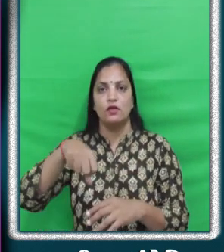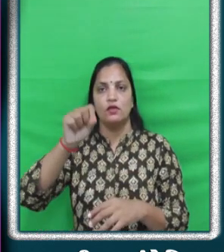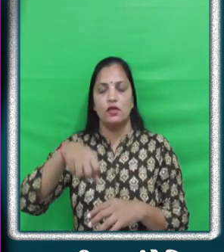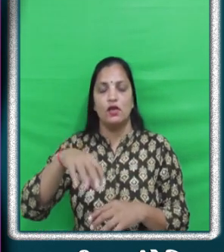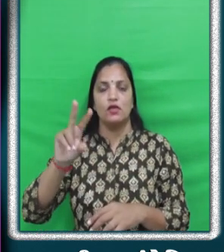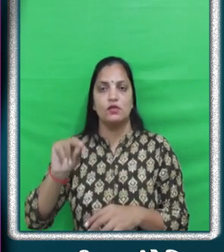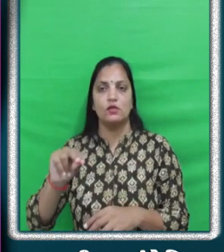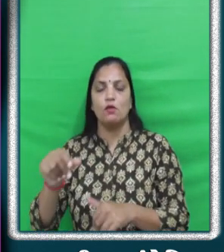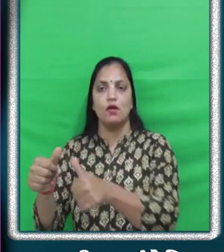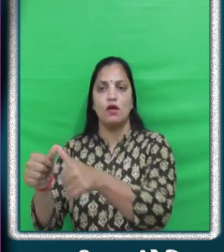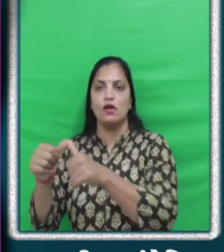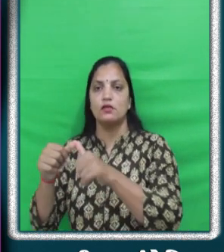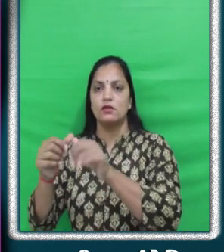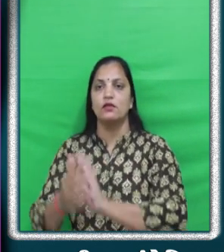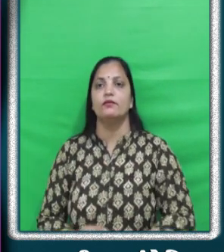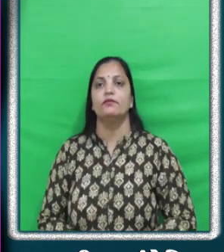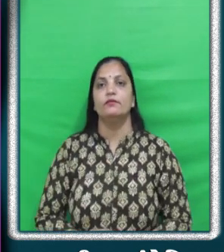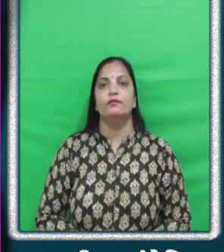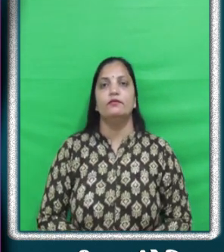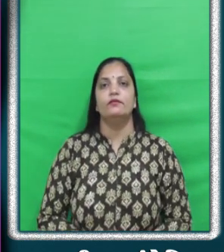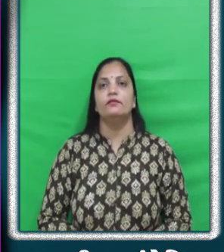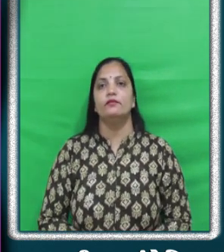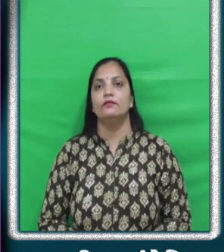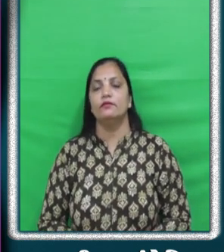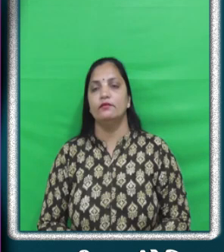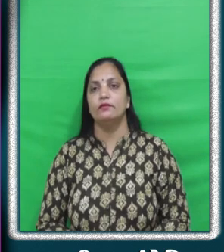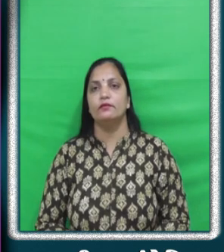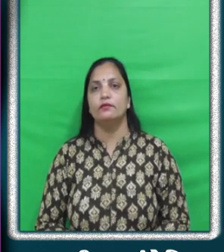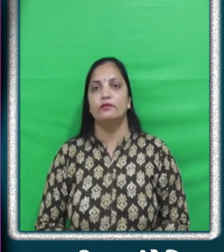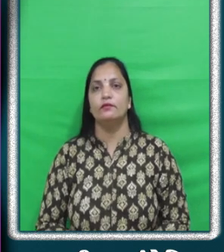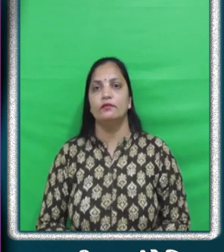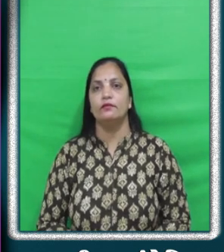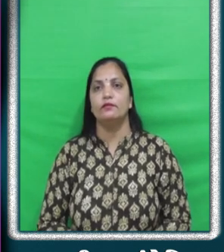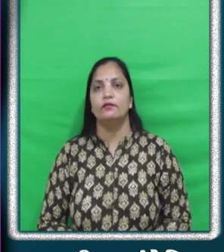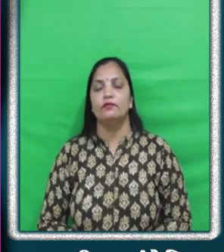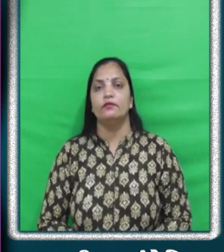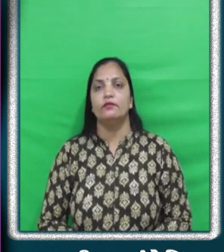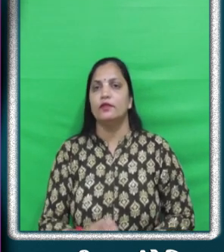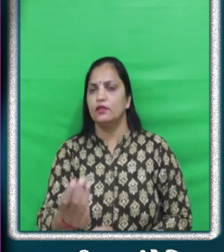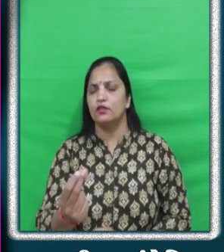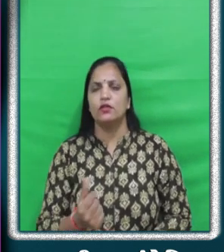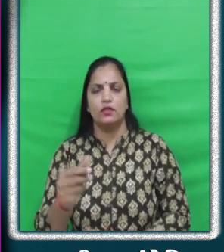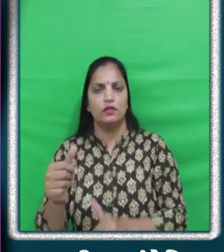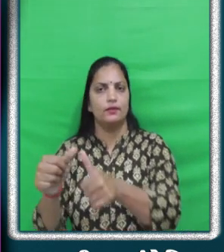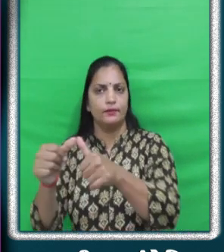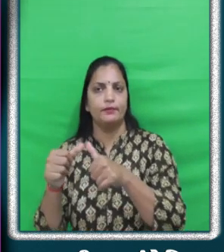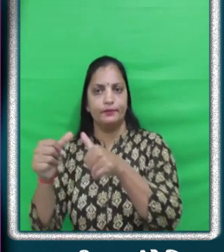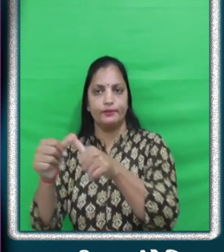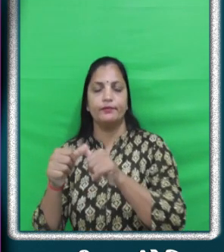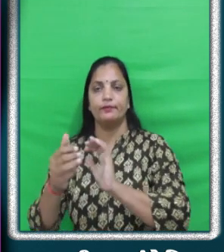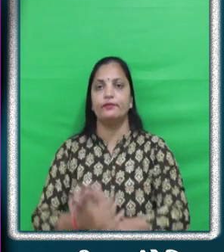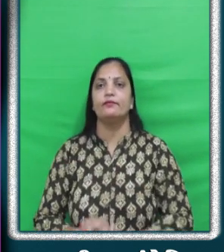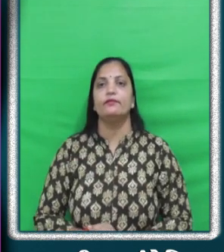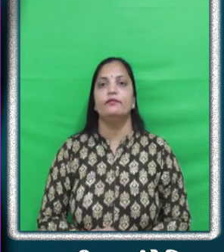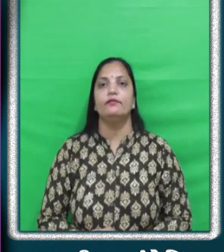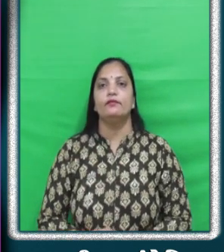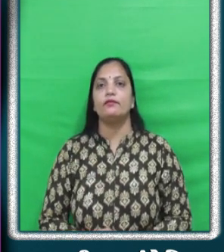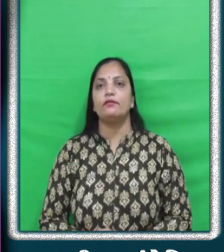યસ કે નો માં આન્સર આપો, મને કર્યું છે ગૃહ કાર્ય, ફટાફટ જલ્દીથી આન્સર આપવાનો છે।